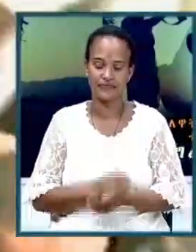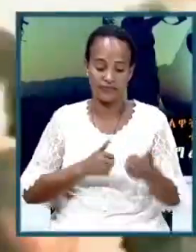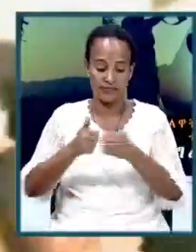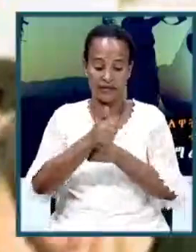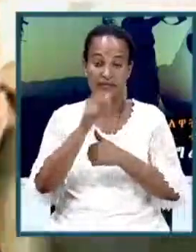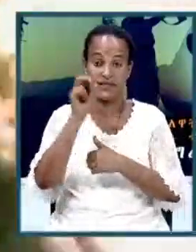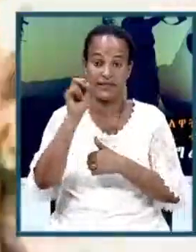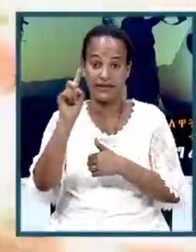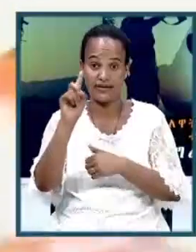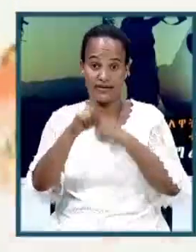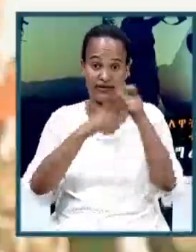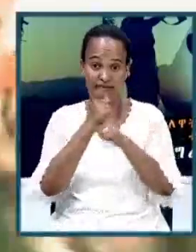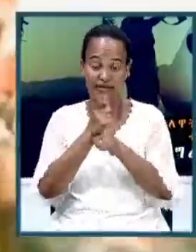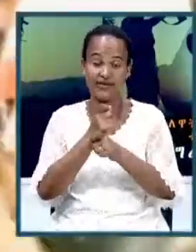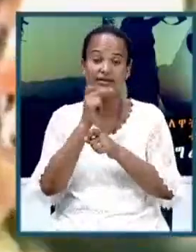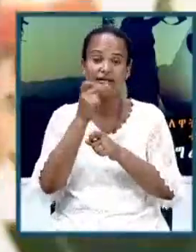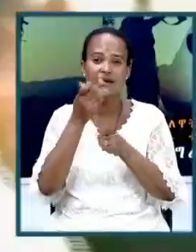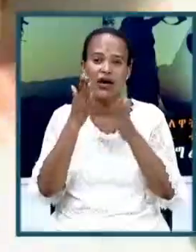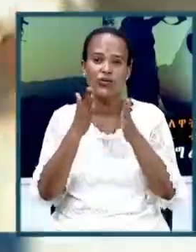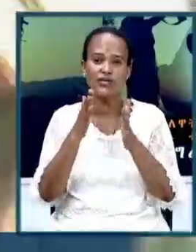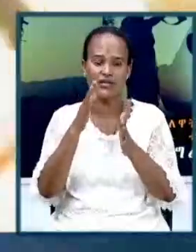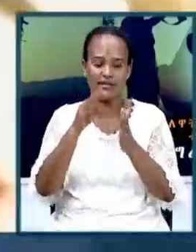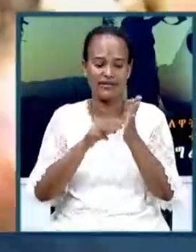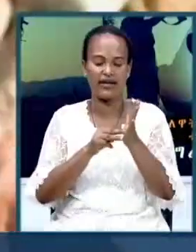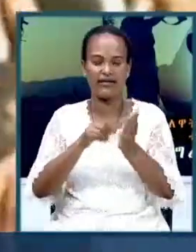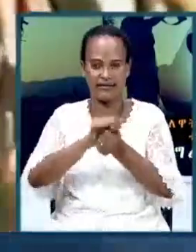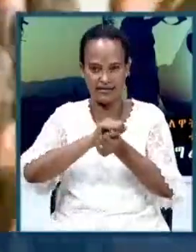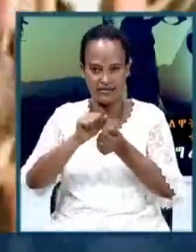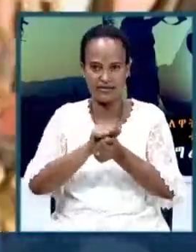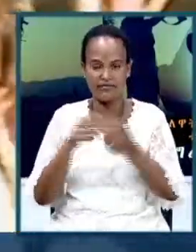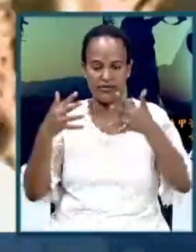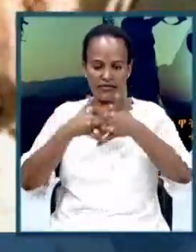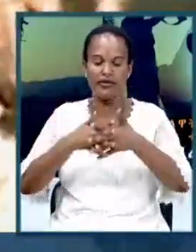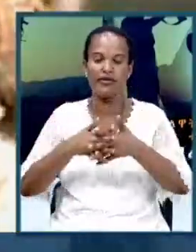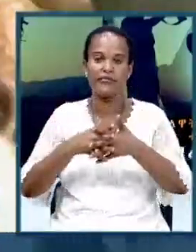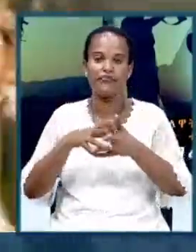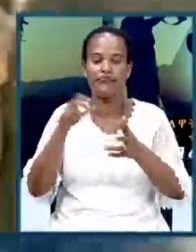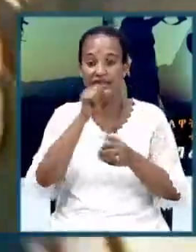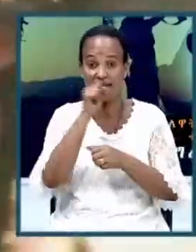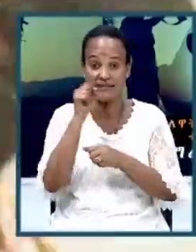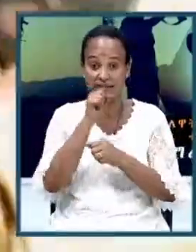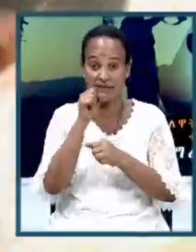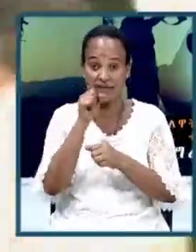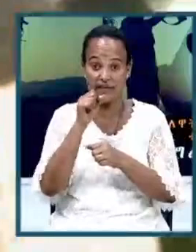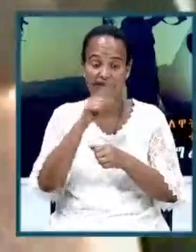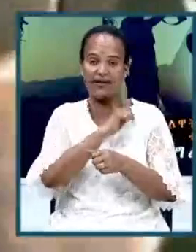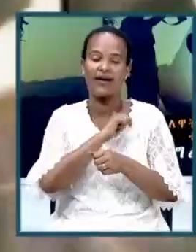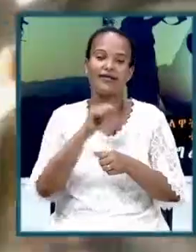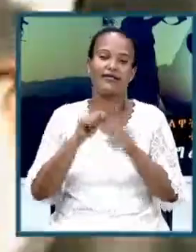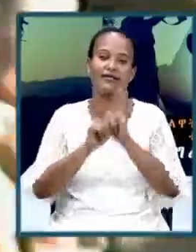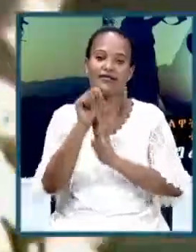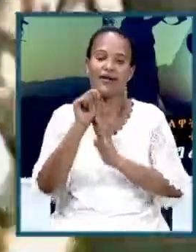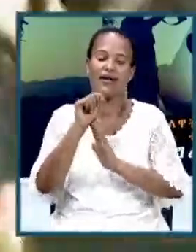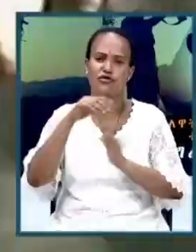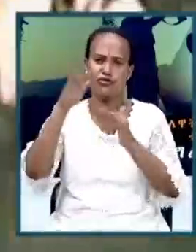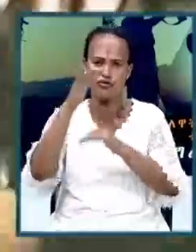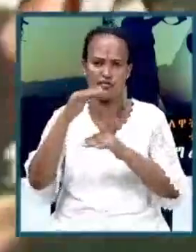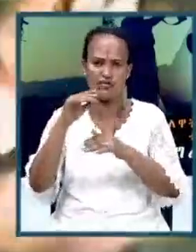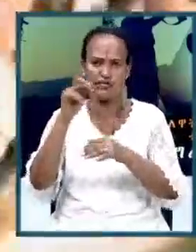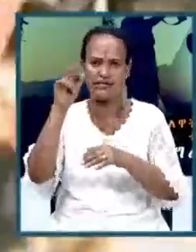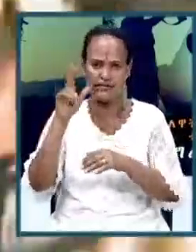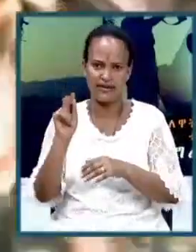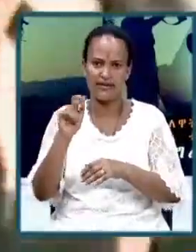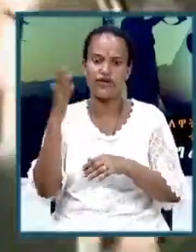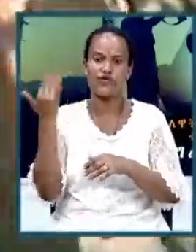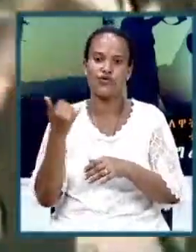ቅድሚ 31 ዓመታት ደርጋዊ ስርዓት ንኽድምሰስ ንጥፈታት ኪነጥበብ ተጋድልቲ ትግራይ ልዕል ግደ ከም ዝነበሮም ይዝከር ንመሰል ዓርሰ